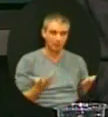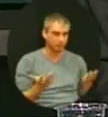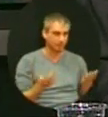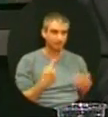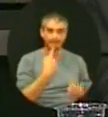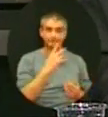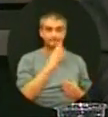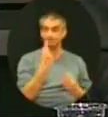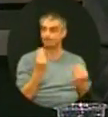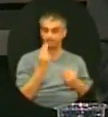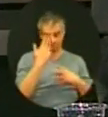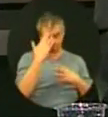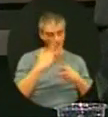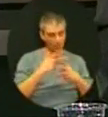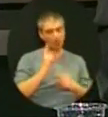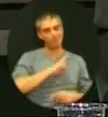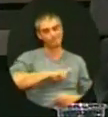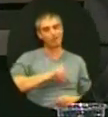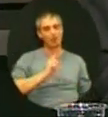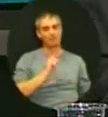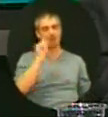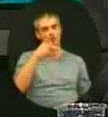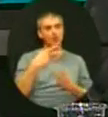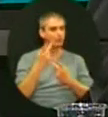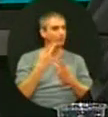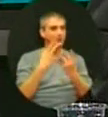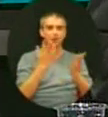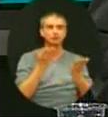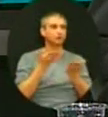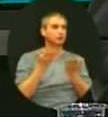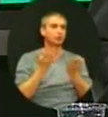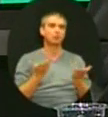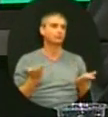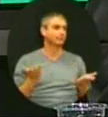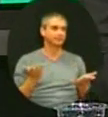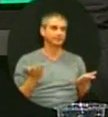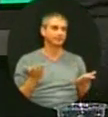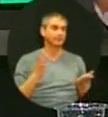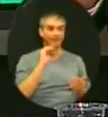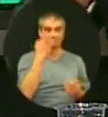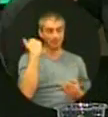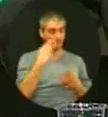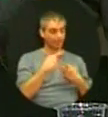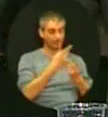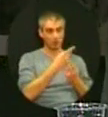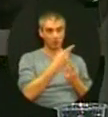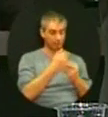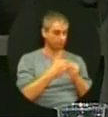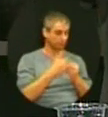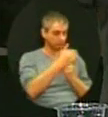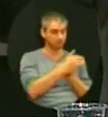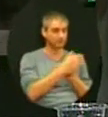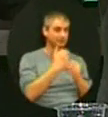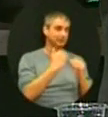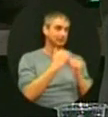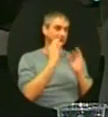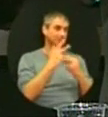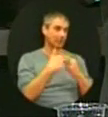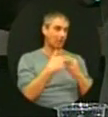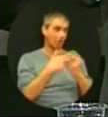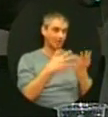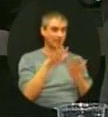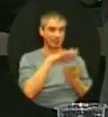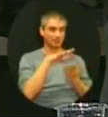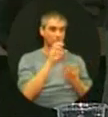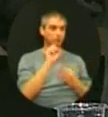אומר שאם מישהו חולה, הוא חייב ללכת לבית חולים סורוקה, וזה לא משנה מה רמת השירות שלו תהיה. אם היה בית חולים במרחק סביר, קרוב